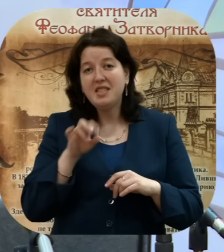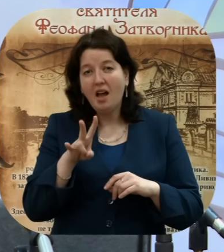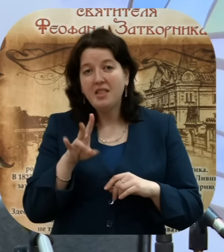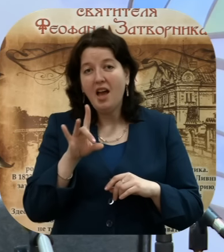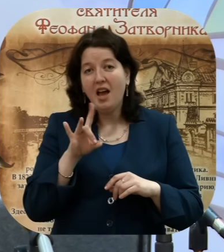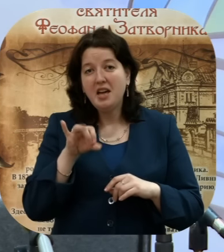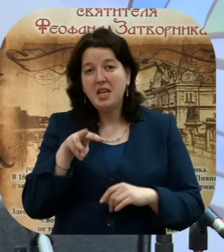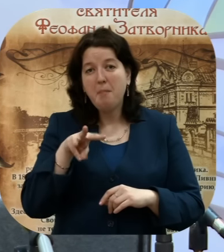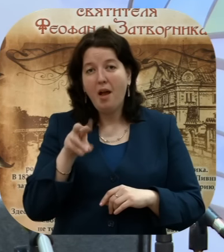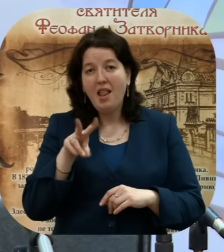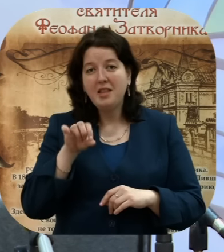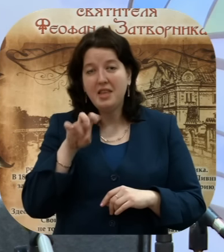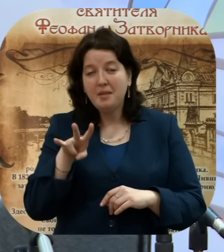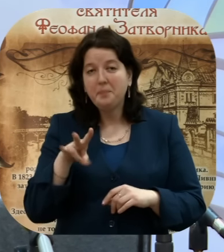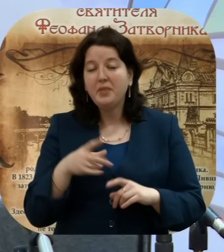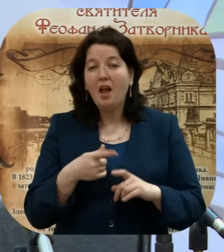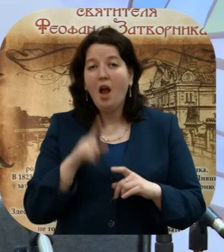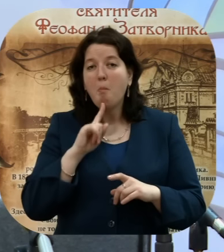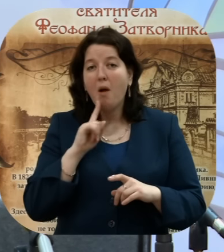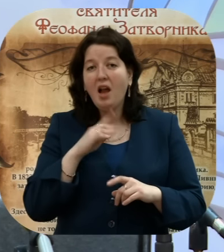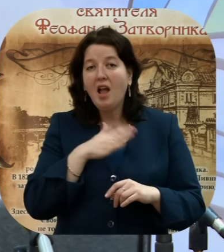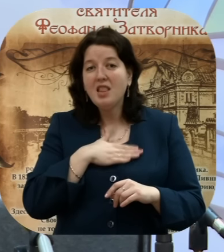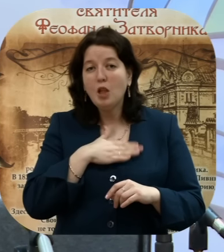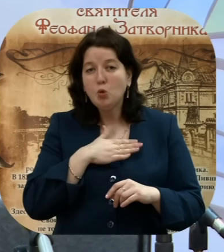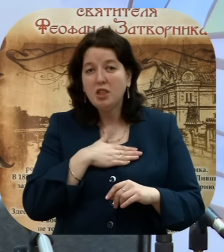очень серьезное дело. Пока на душе